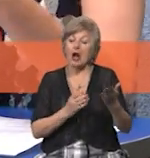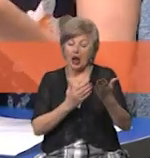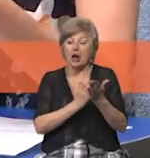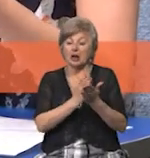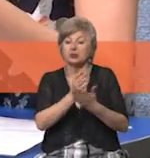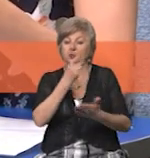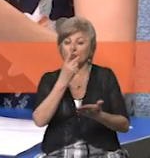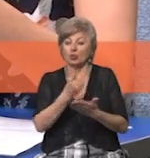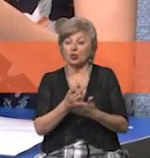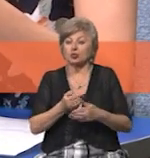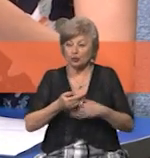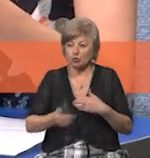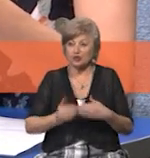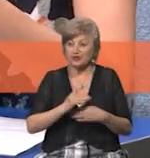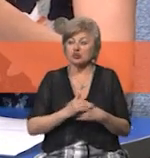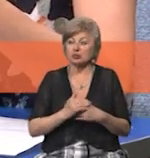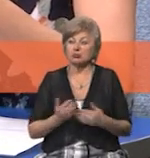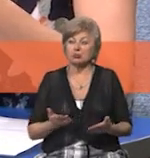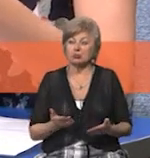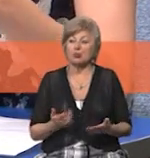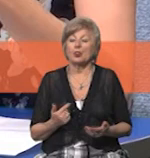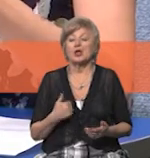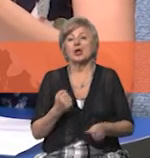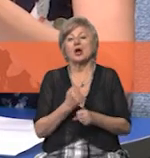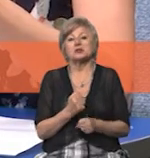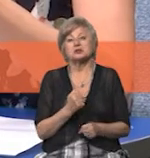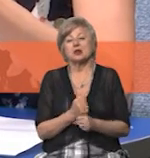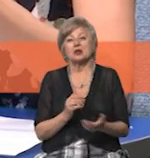чи це у вівторок, в середу з'явилася? Це я зробив